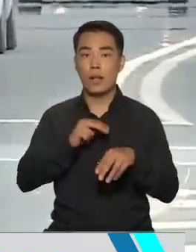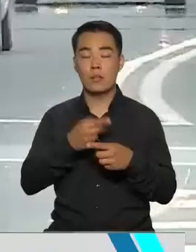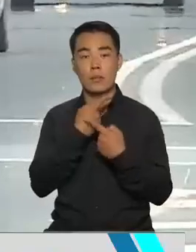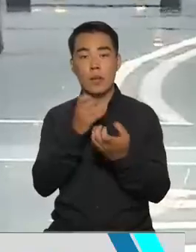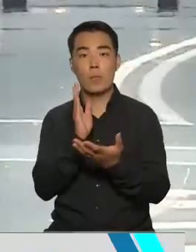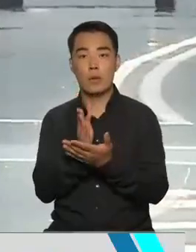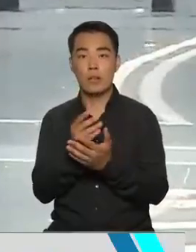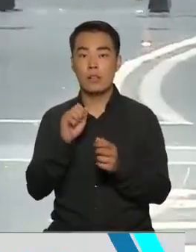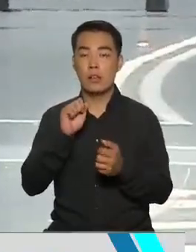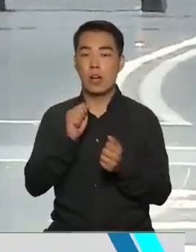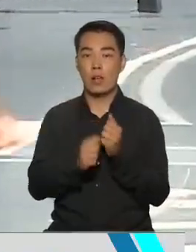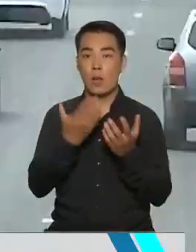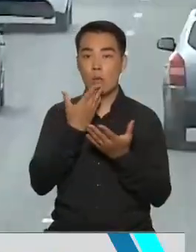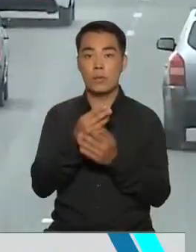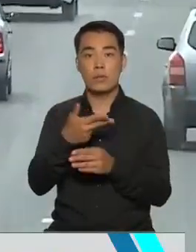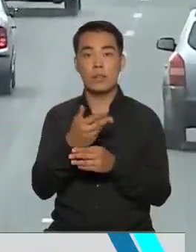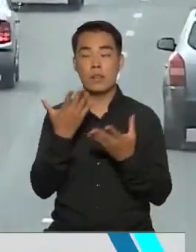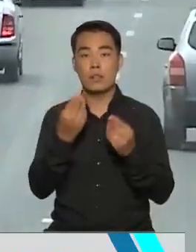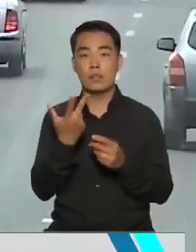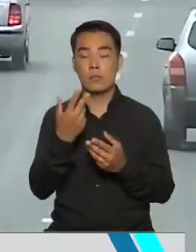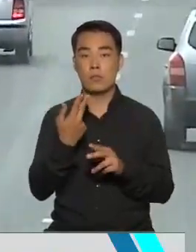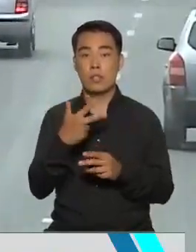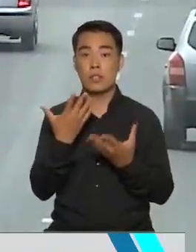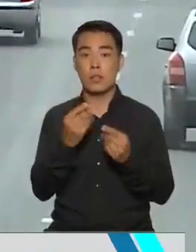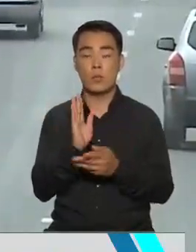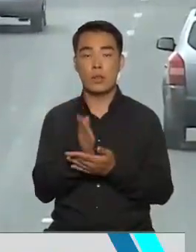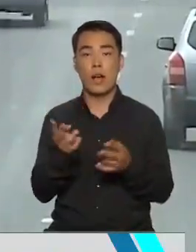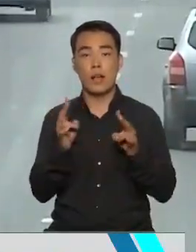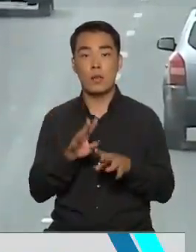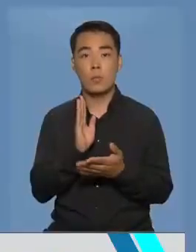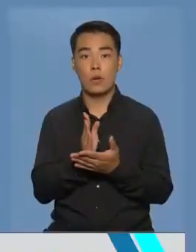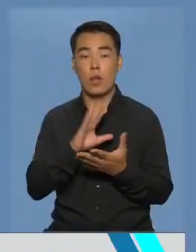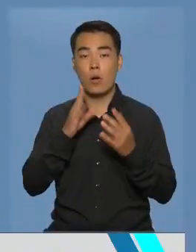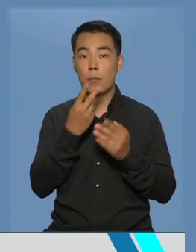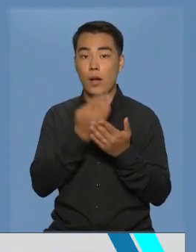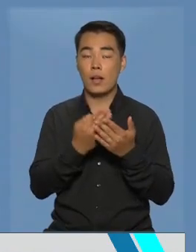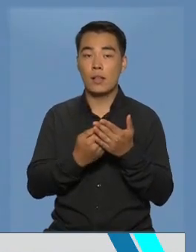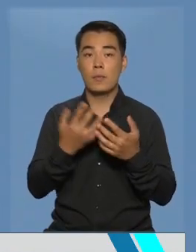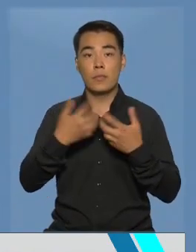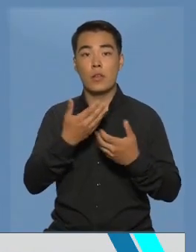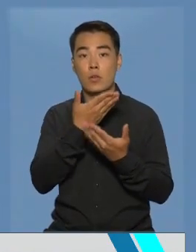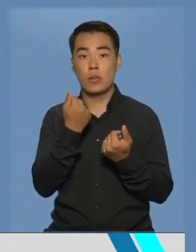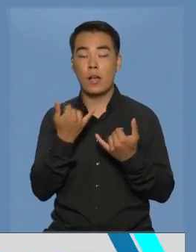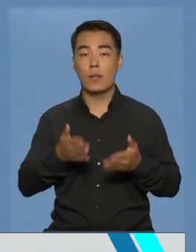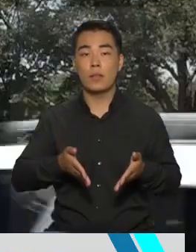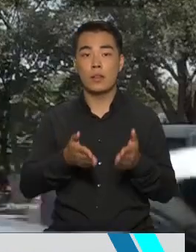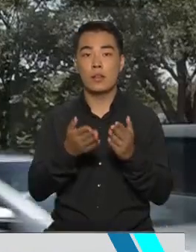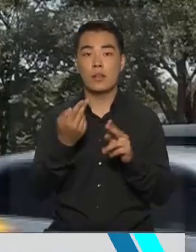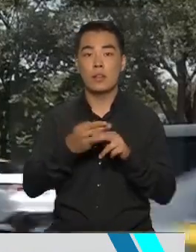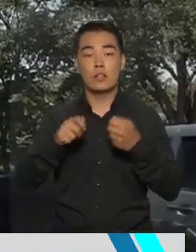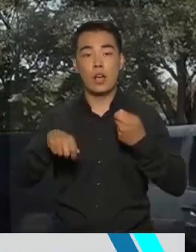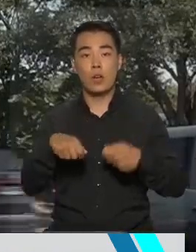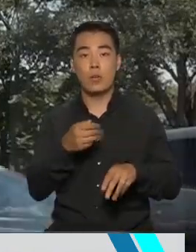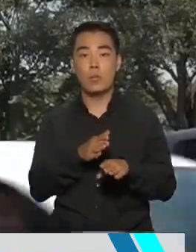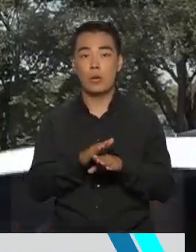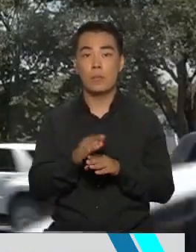Мұнда әр бейне жазба 30 күн сақталады. Айта кетсек, әзірге ешқандай статистикалық мәлімет жоқ. Жолдағы тәртіпсіздіктер